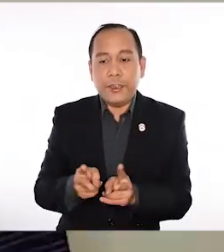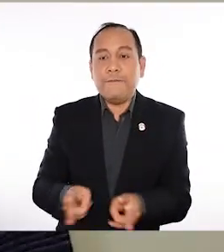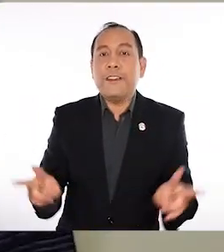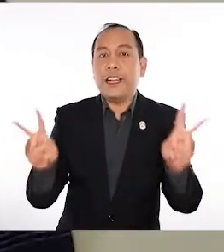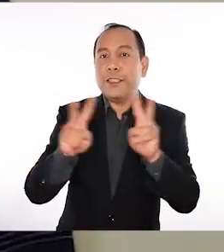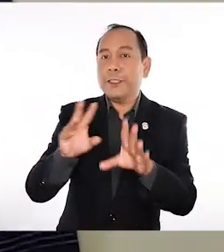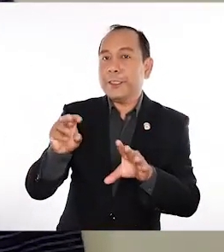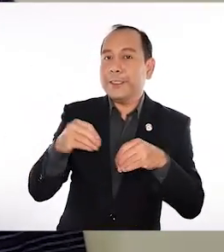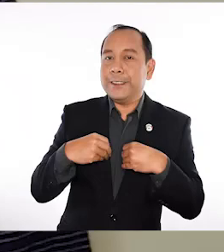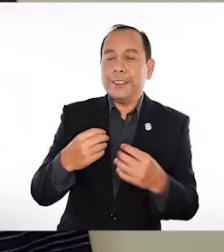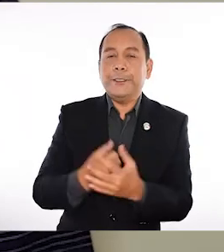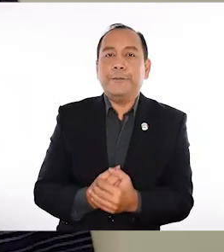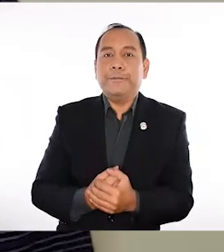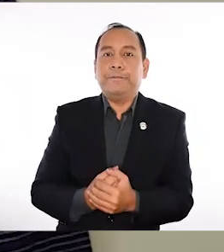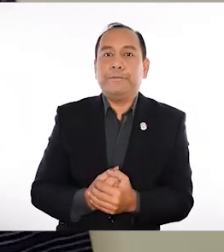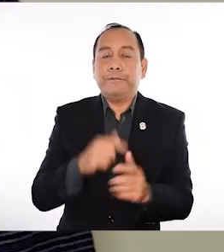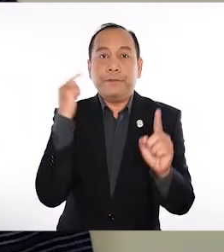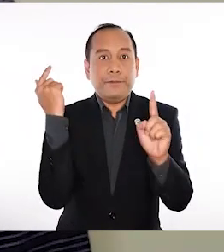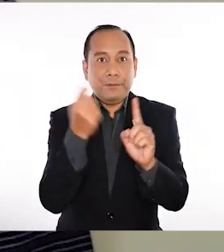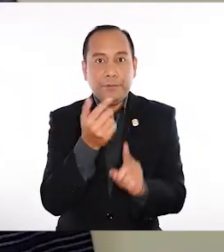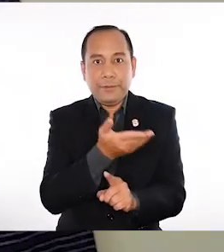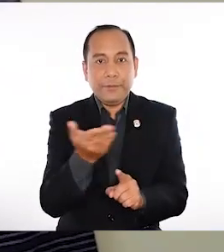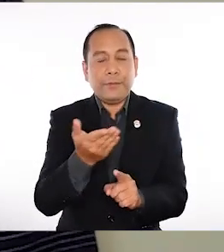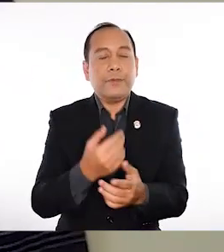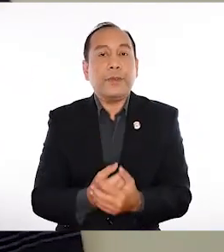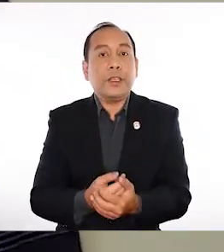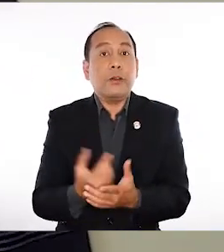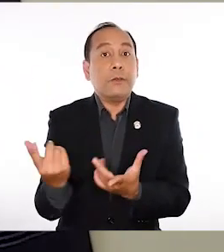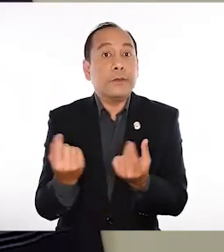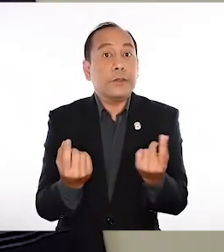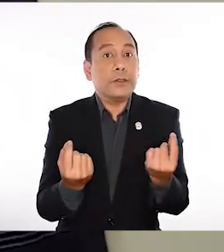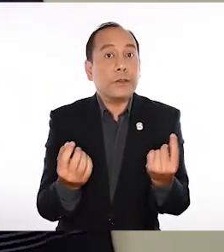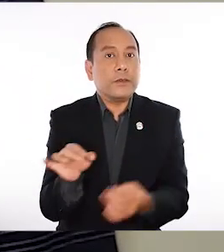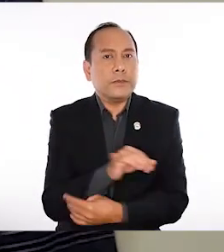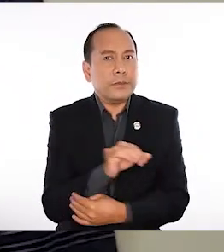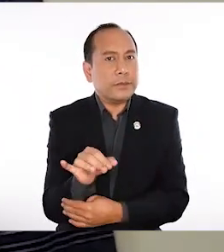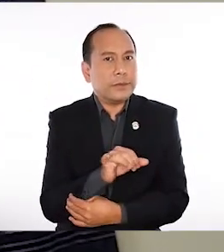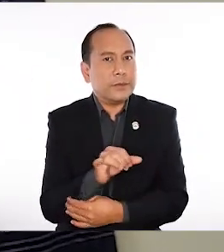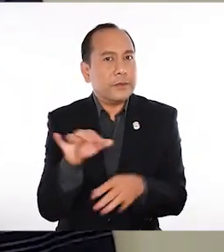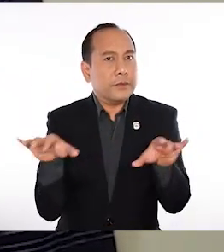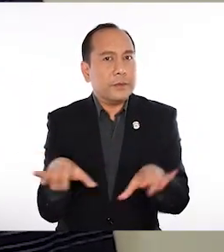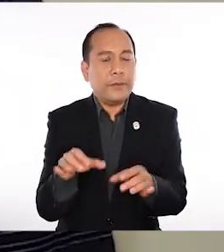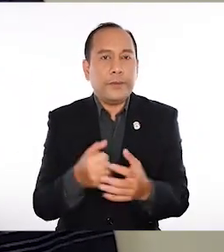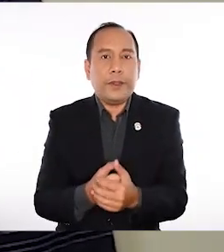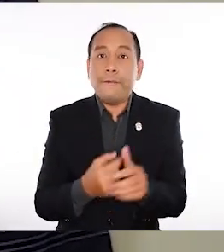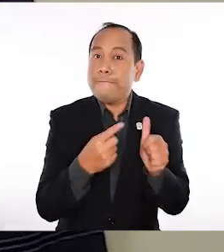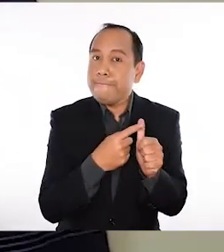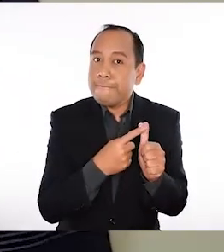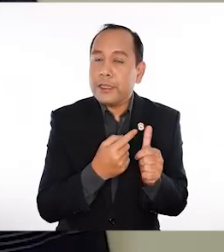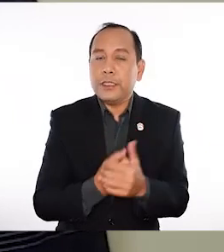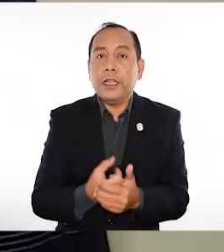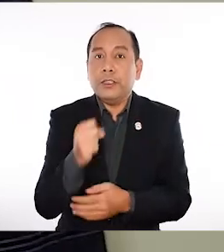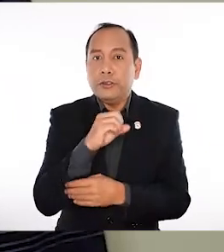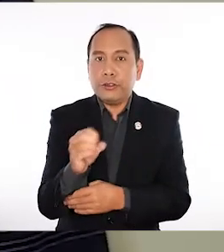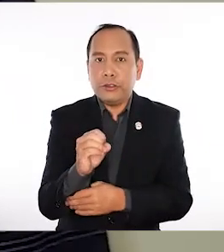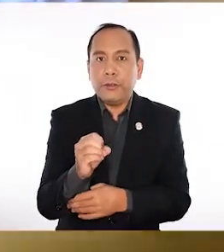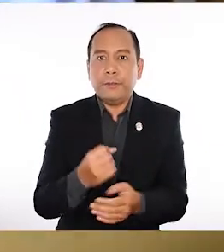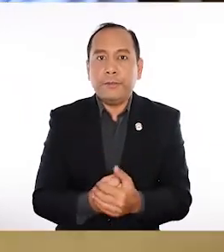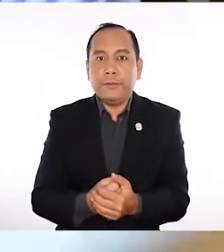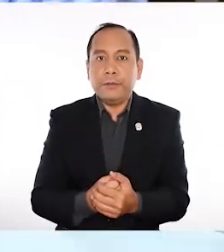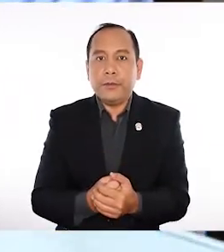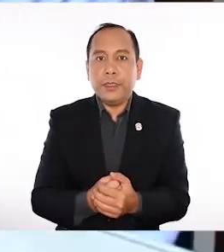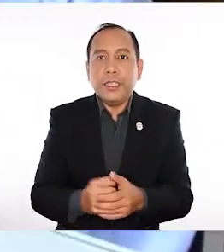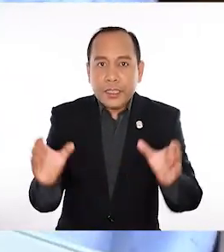values. Ang mga layunin po ng pagsasagawa po namin ng aktibidad ay una, upang gunitain